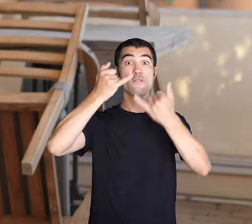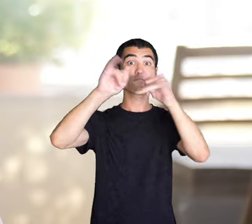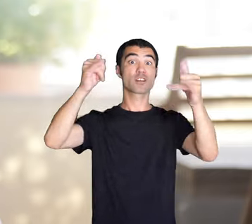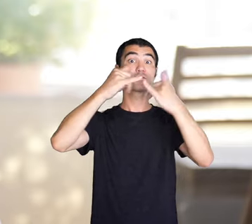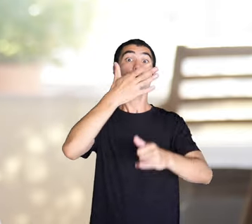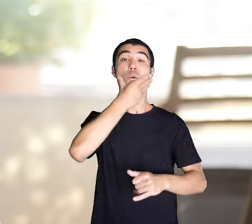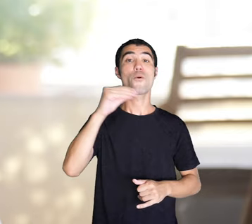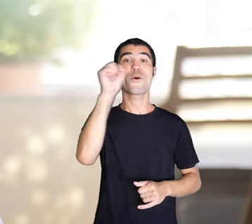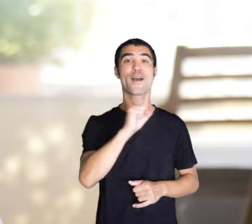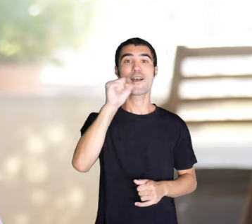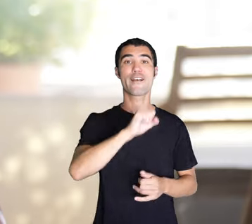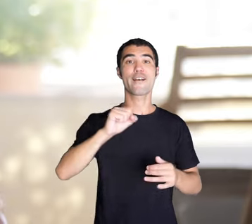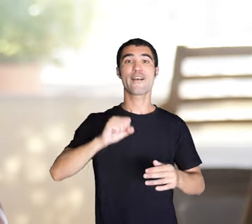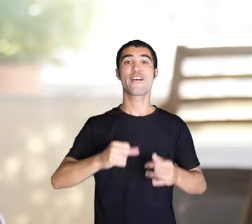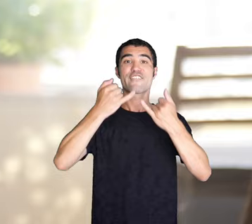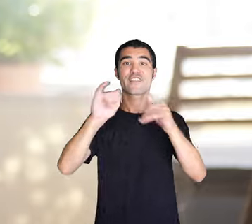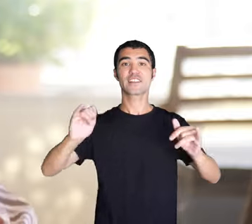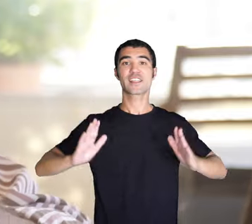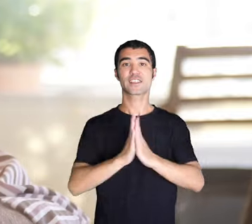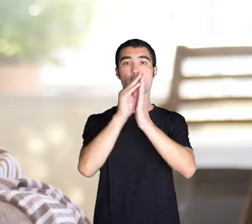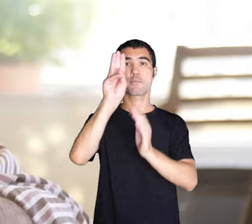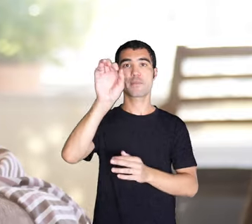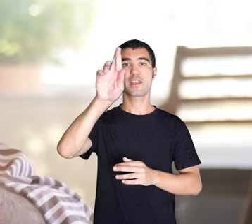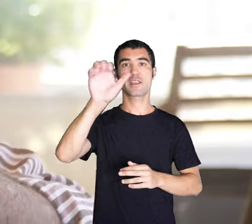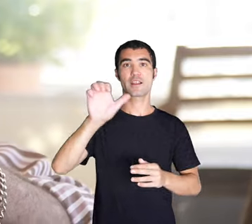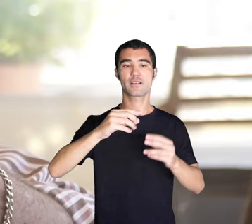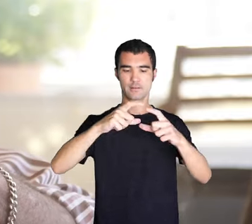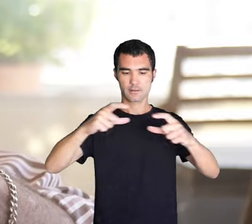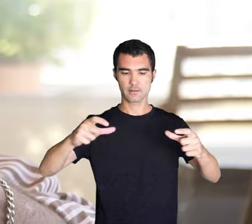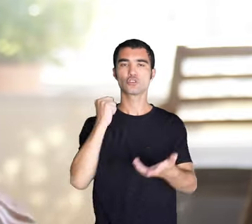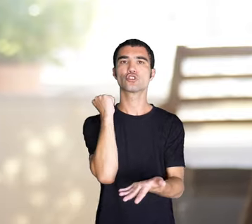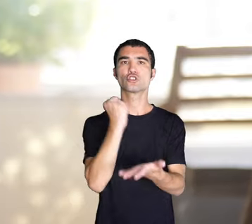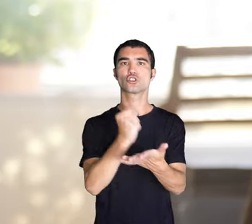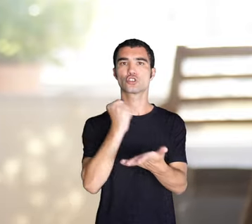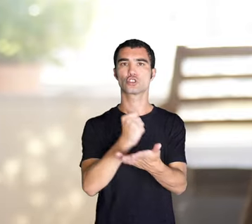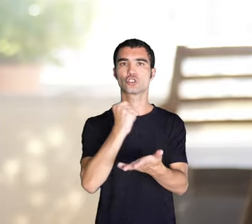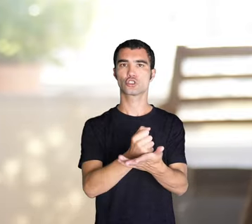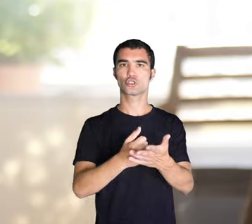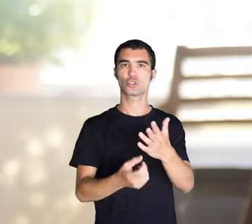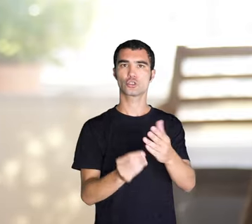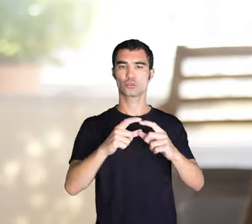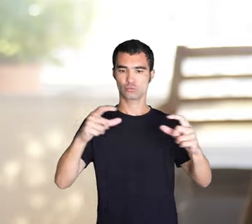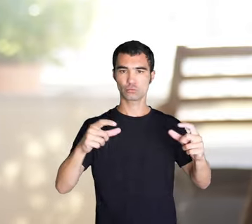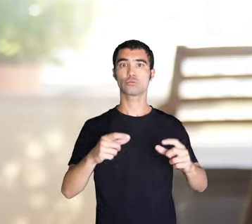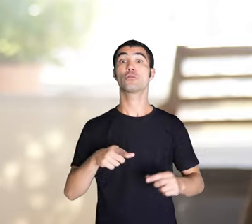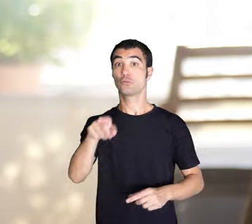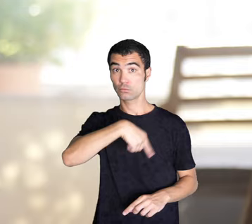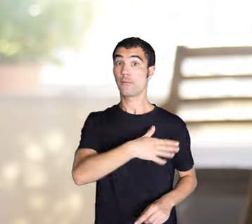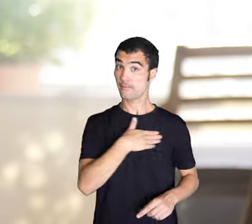guapes. Les festes de Sant Pere feien carnets de socios. I els qui volia fer